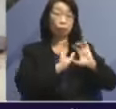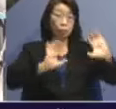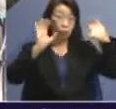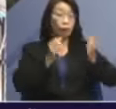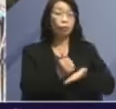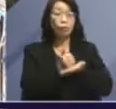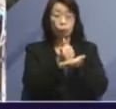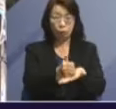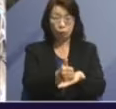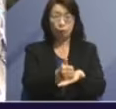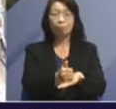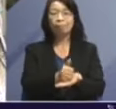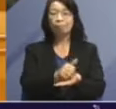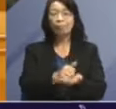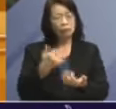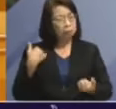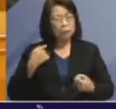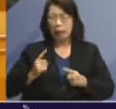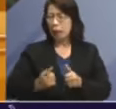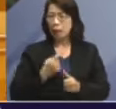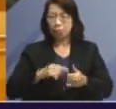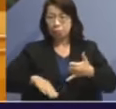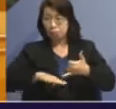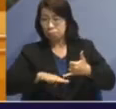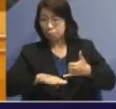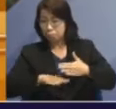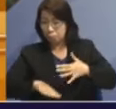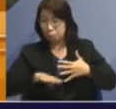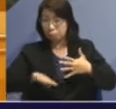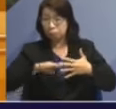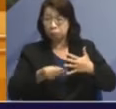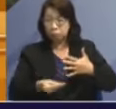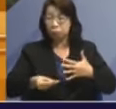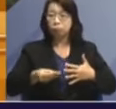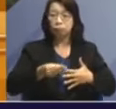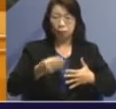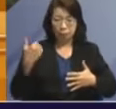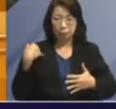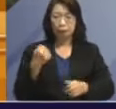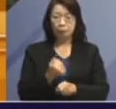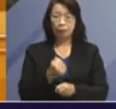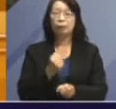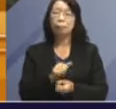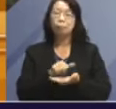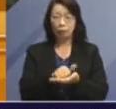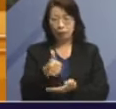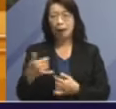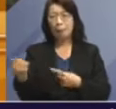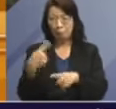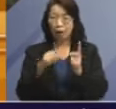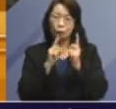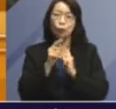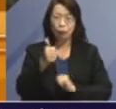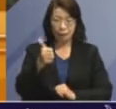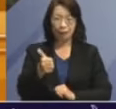แต่ก่อนฟ้องตั้งแต่เกิดข้อพิพาทโดยไม่ต้องยื่นฟ้องศาลก็สามารถคุยกันได้ตกลงกันได้นะ